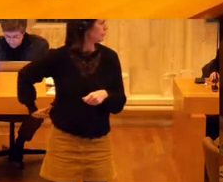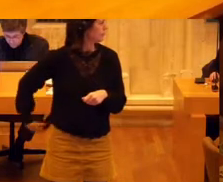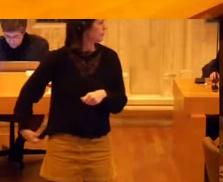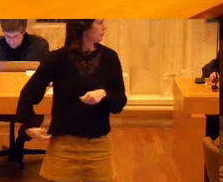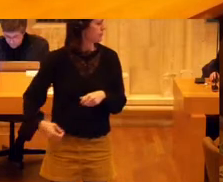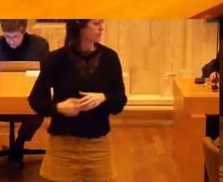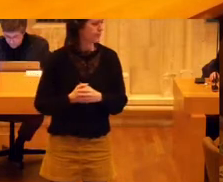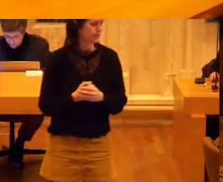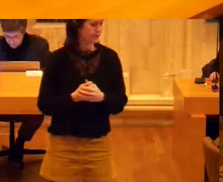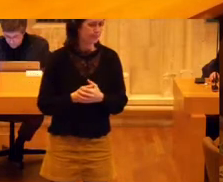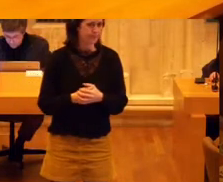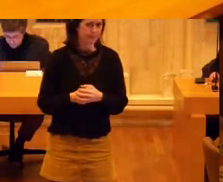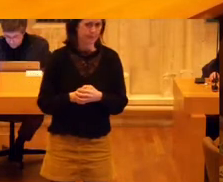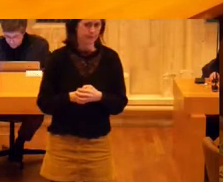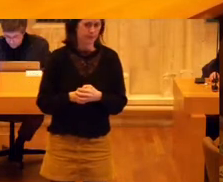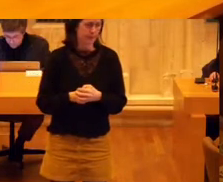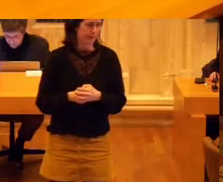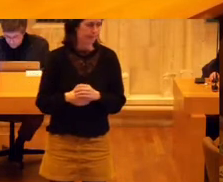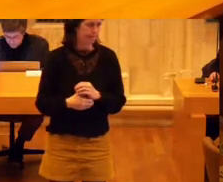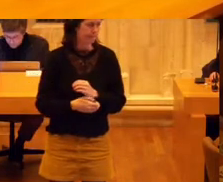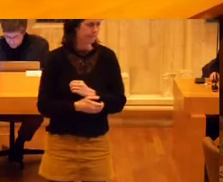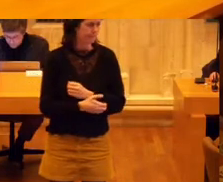Guidi.